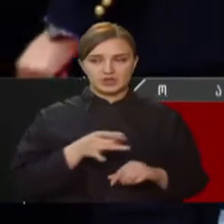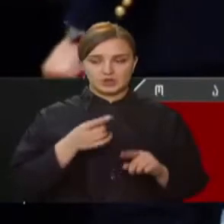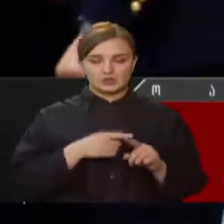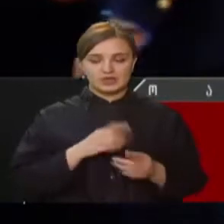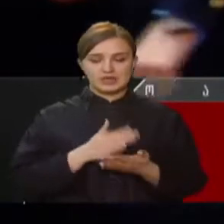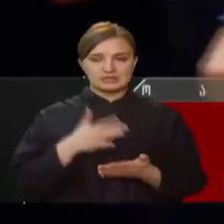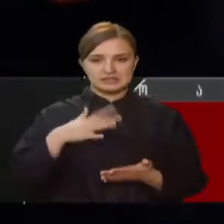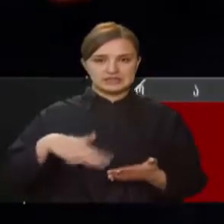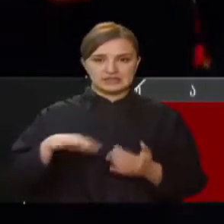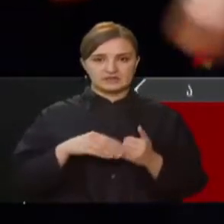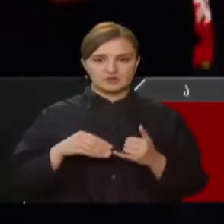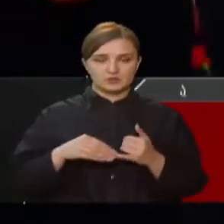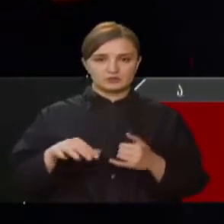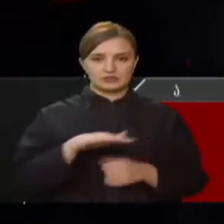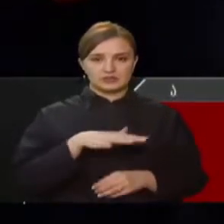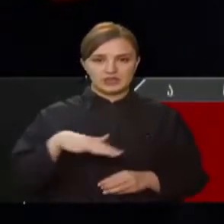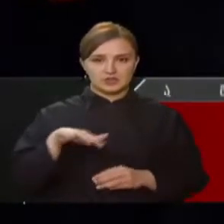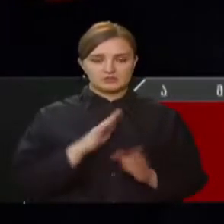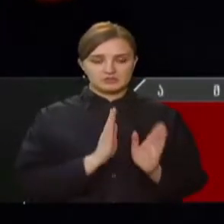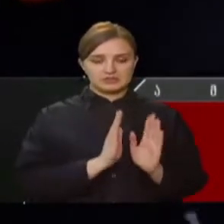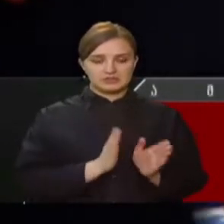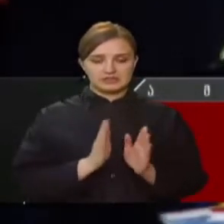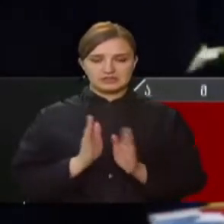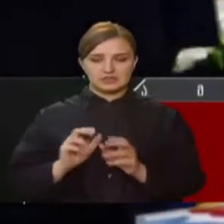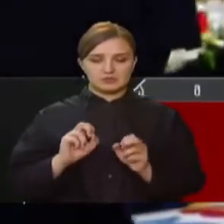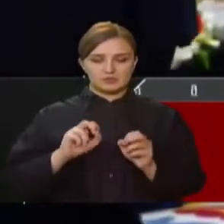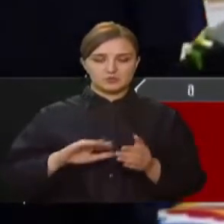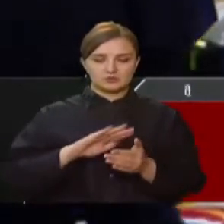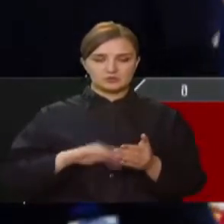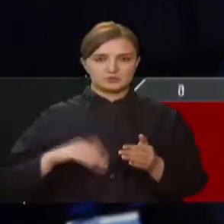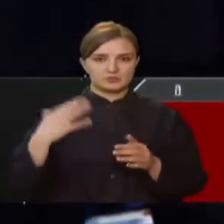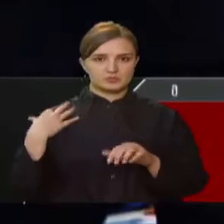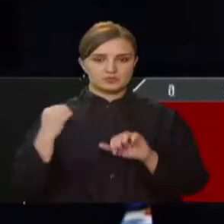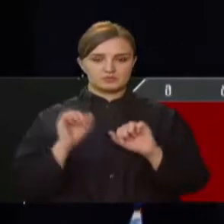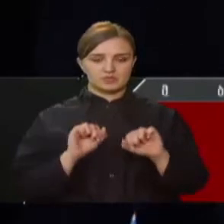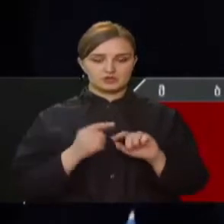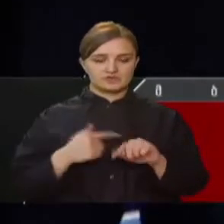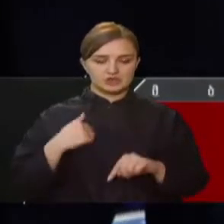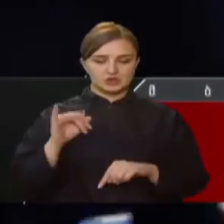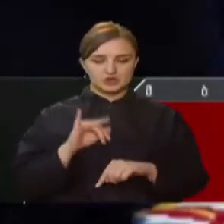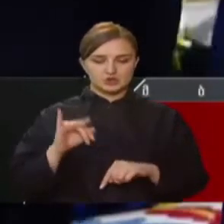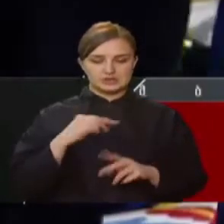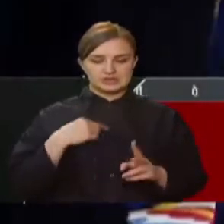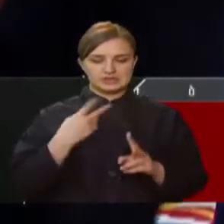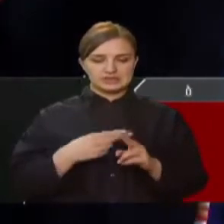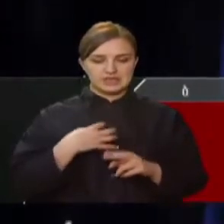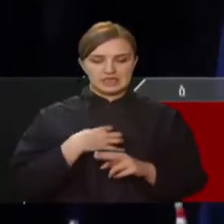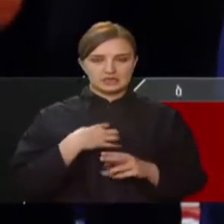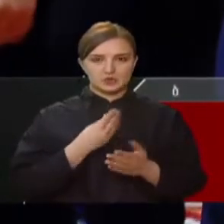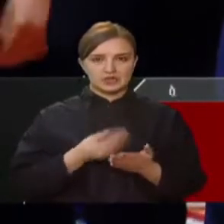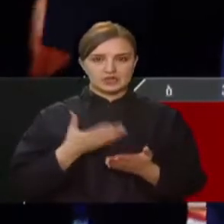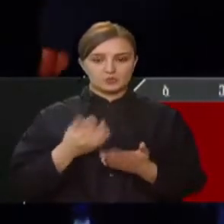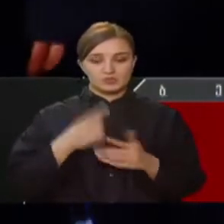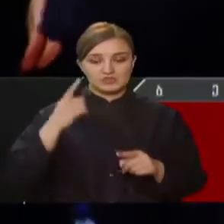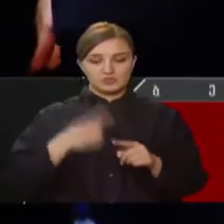არის საქართველოს ტერიტორიული მთლიანობის, სტაბილურობის და უსაფრთხოების მხარდამჭერი. Ჩვენი ისტორია, საერთო ღირებულებები, ტრადიციები და ძმობა